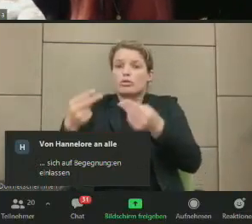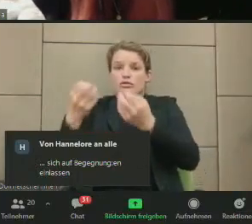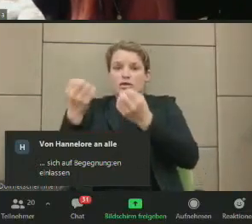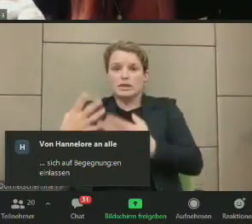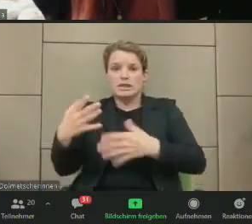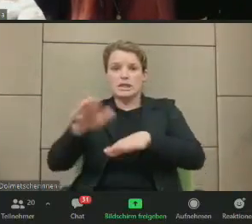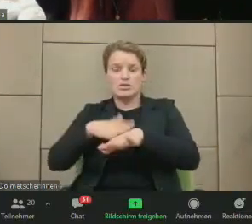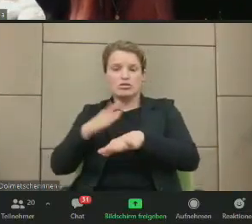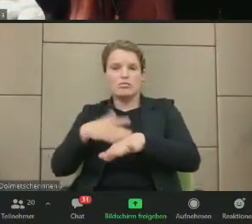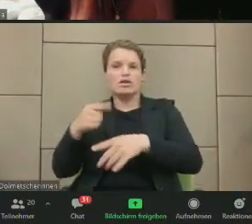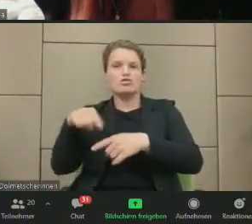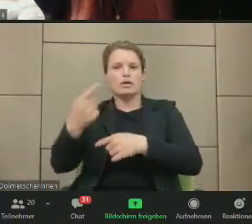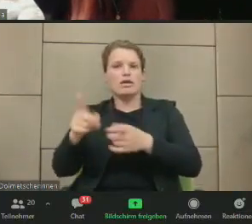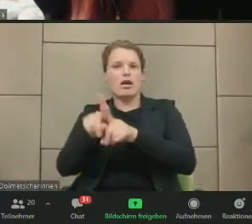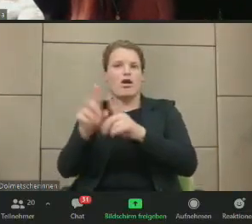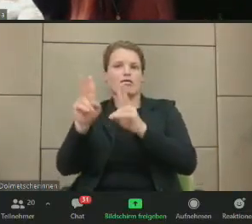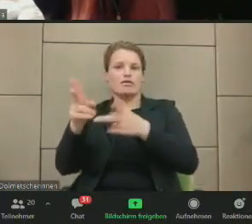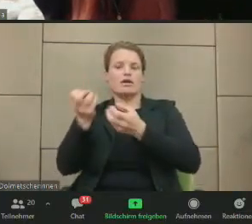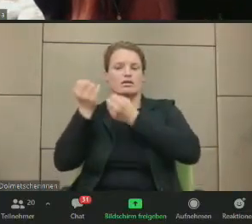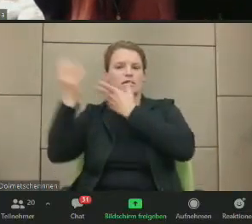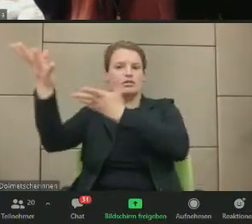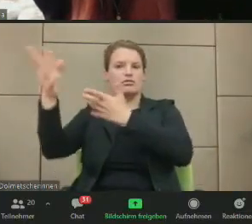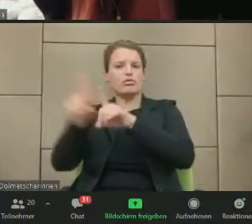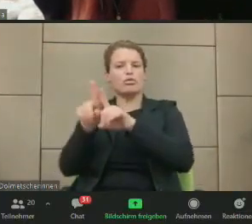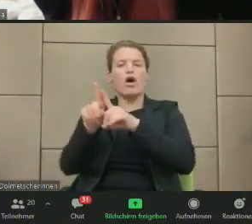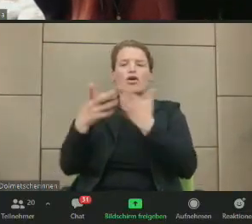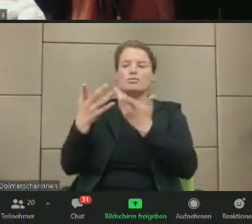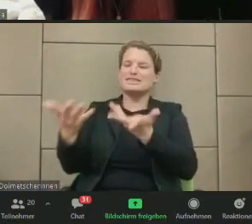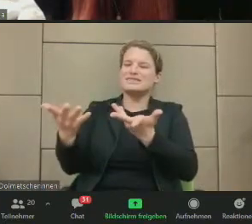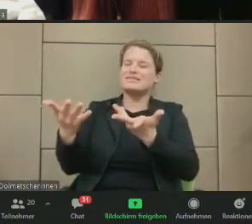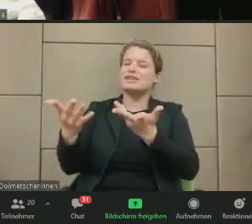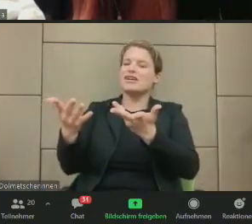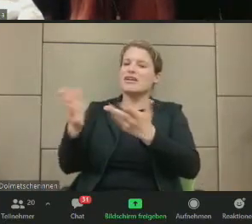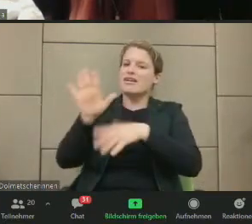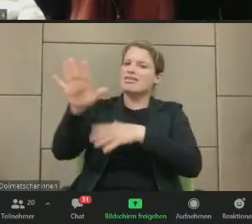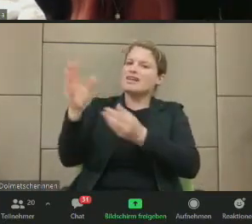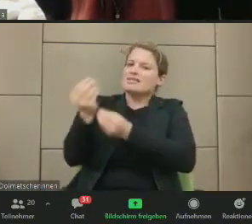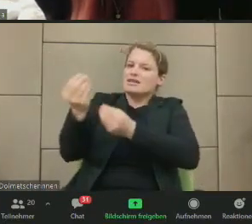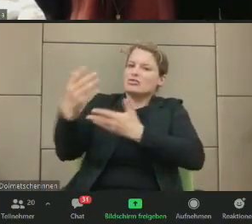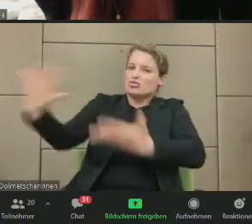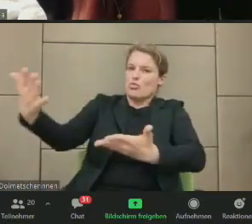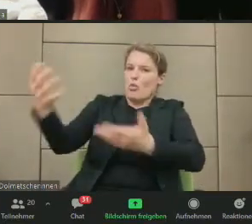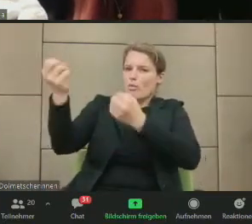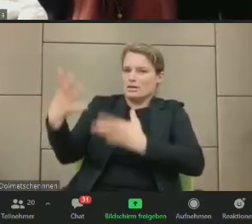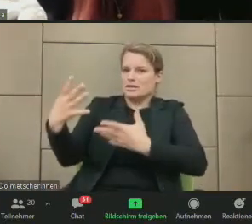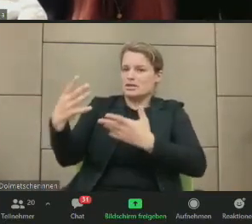die Dinge sind so, wie sie sind bei dir, du kannst ruhig darüber reden.